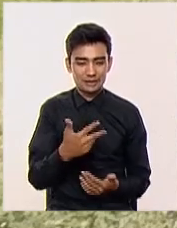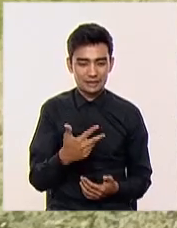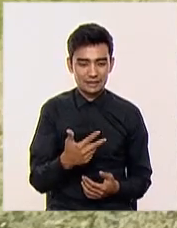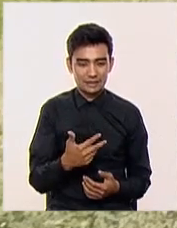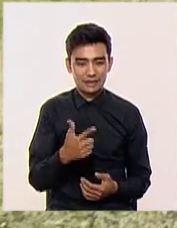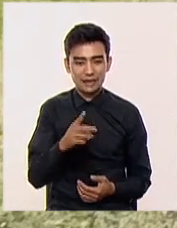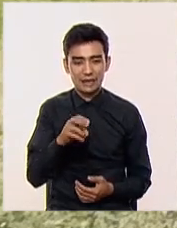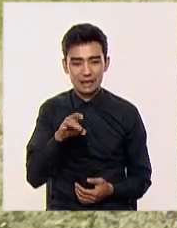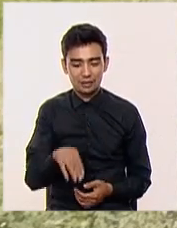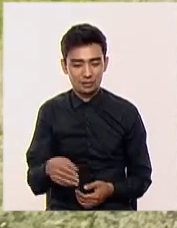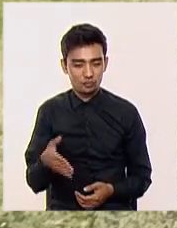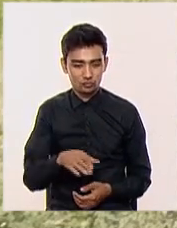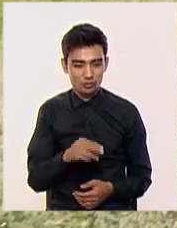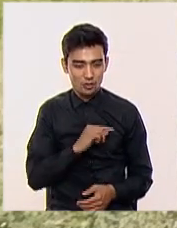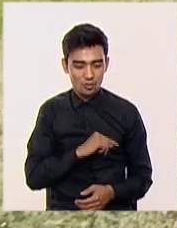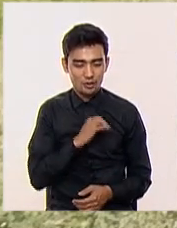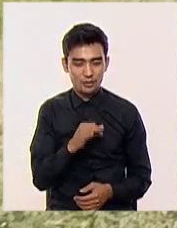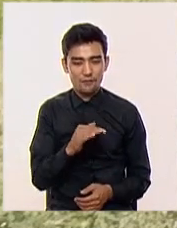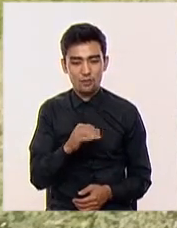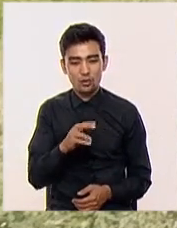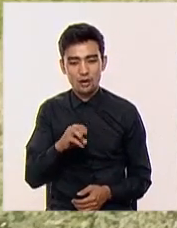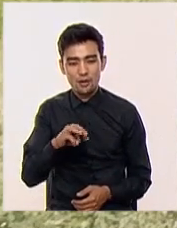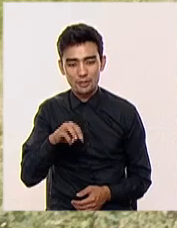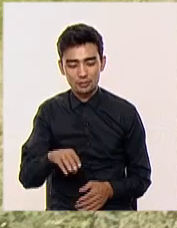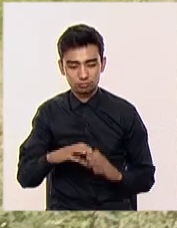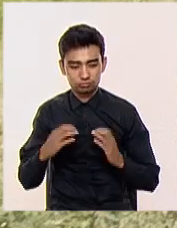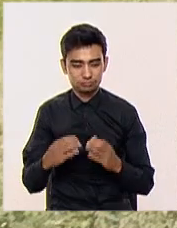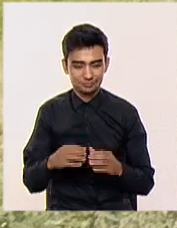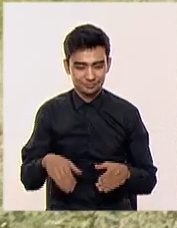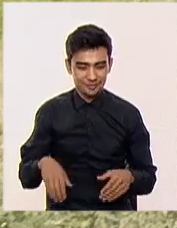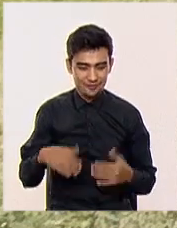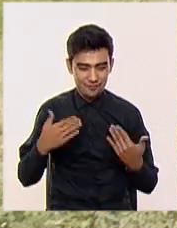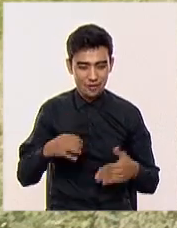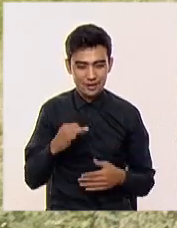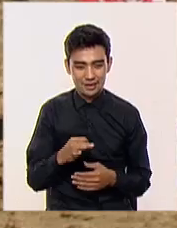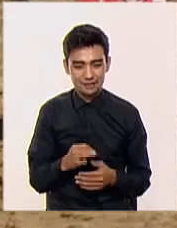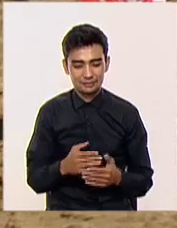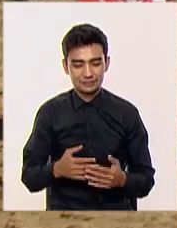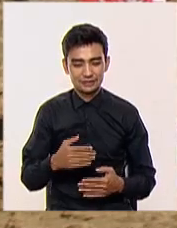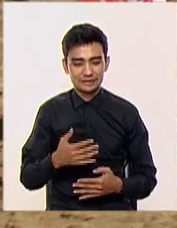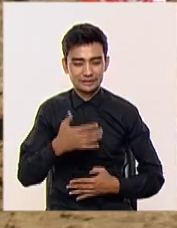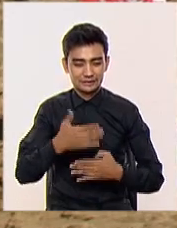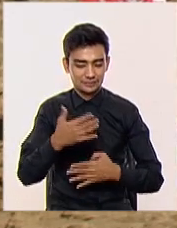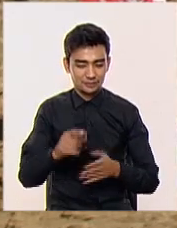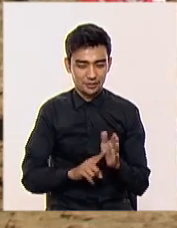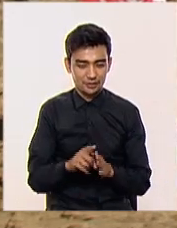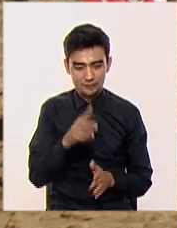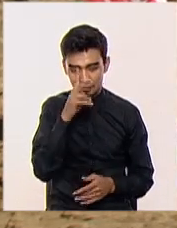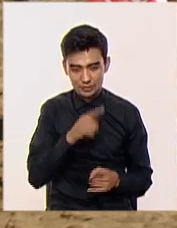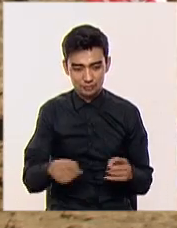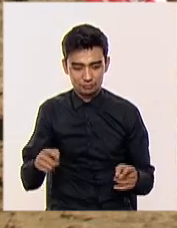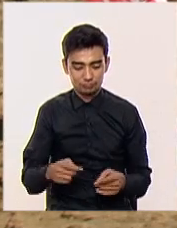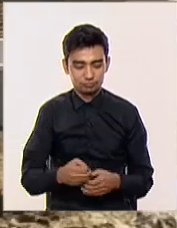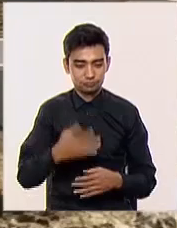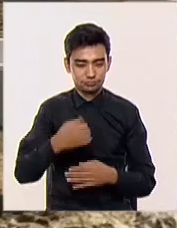строительных кранов. Фундамент под дома уже залили и приступают к возведению стен. За 2 месяца здесь должен